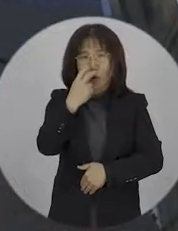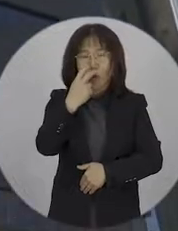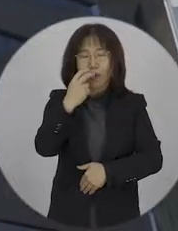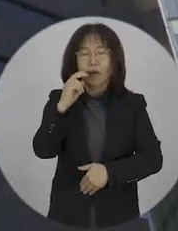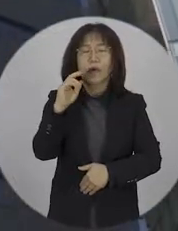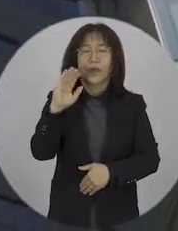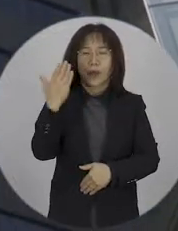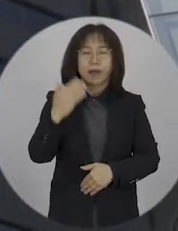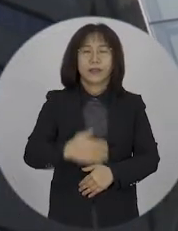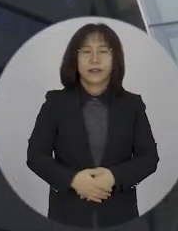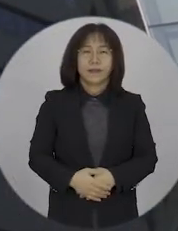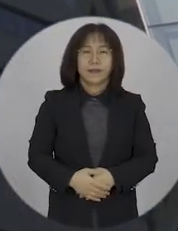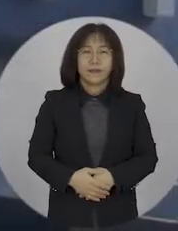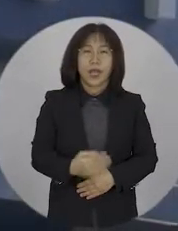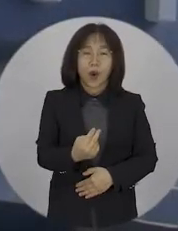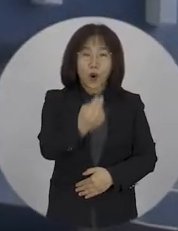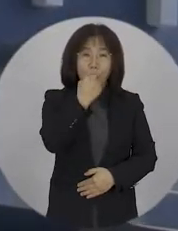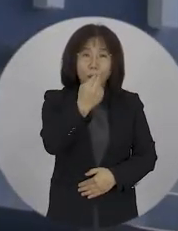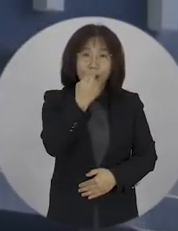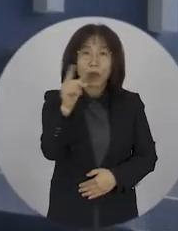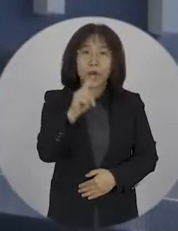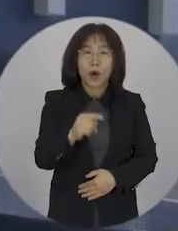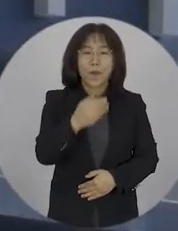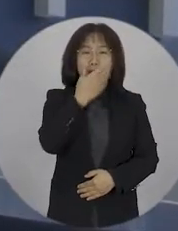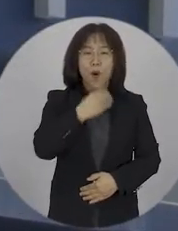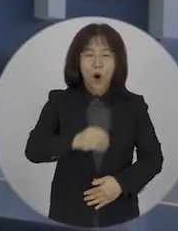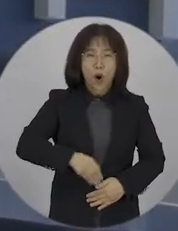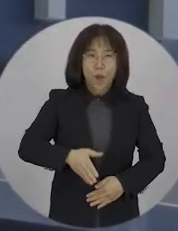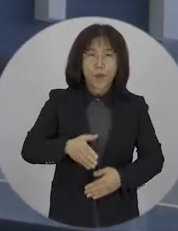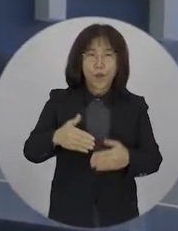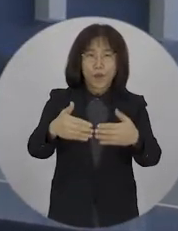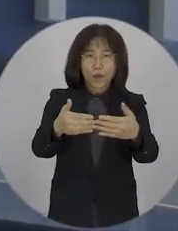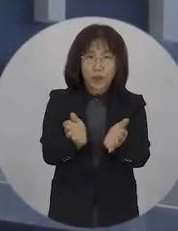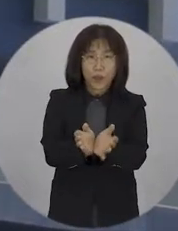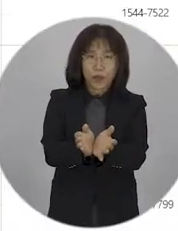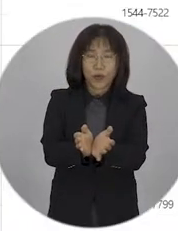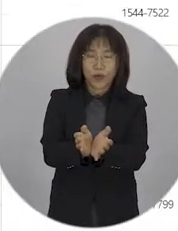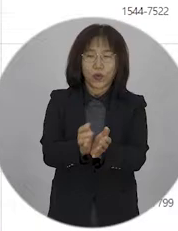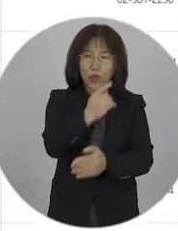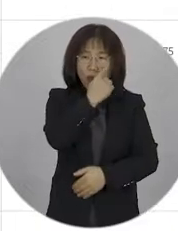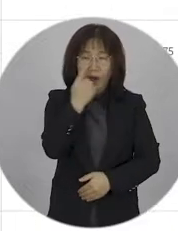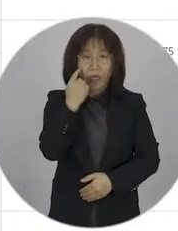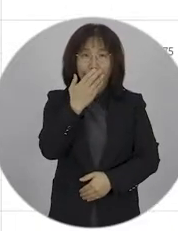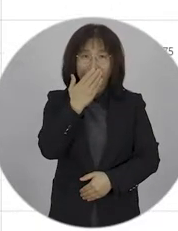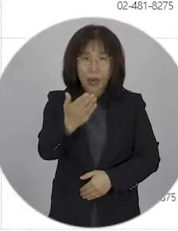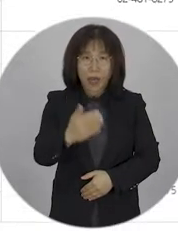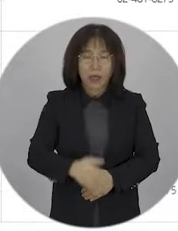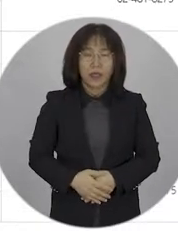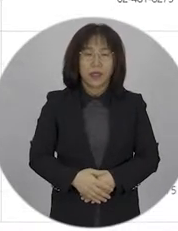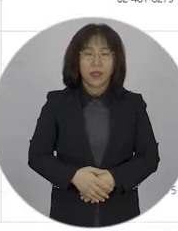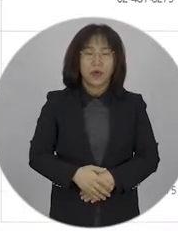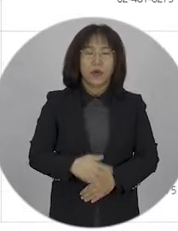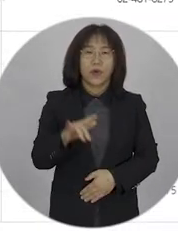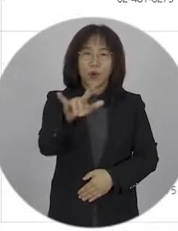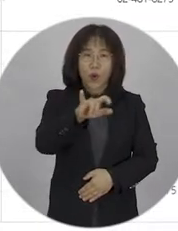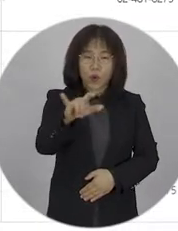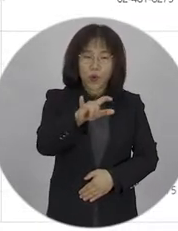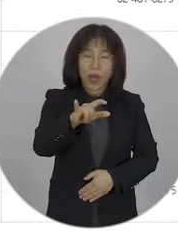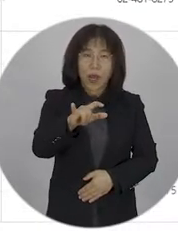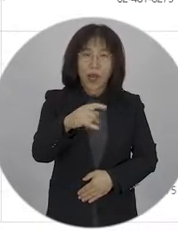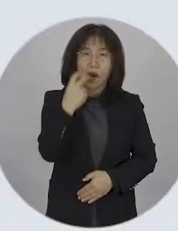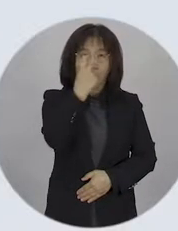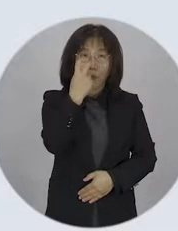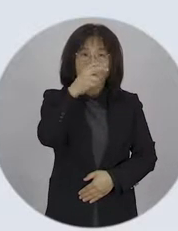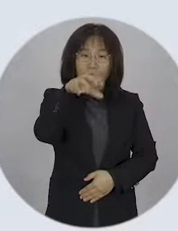검사를 받으면 됩니다. 호흡기 전담 클리닉은 보건복지부 홈페이지에서 확인 가능하며 코로나19